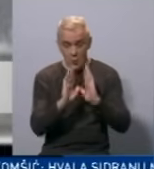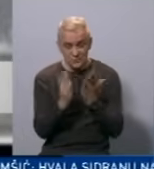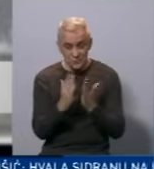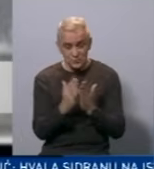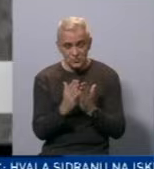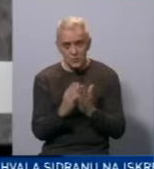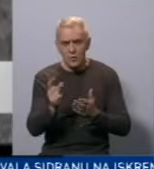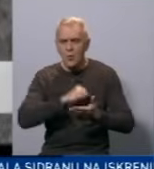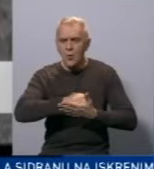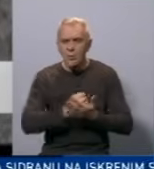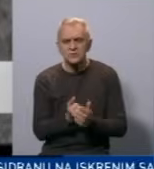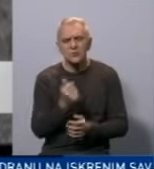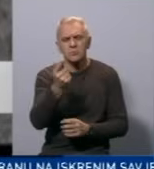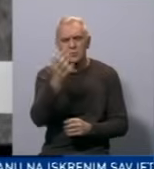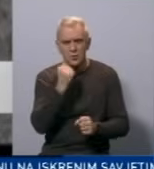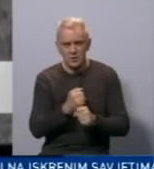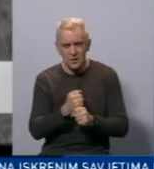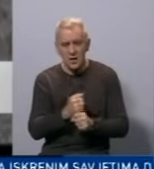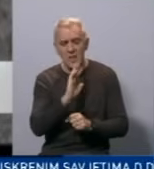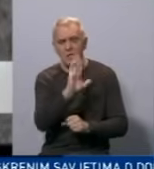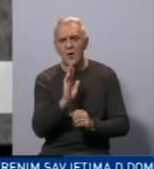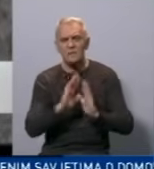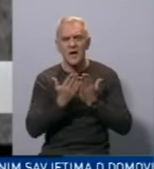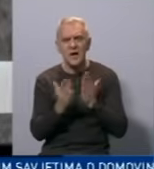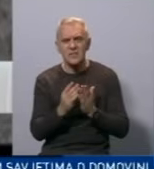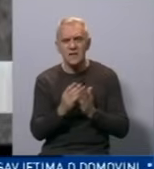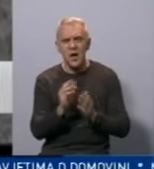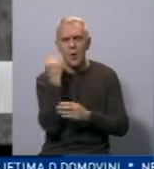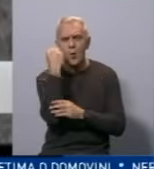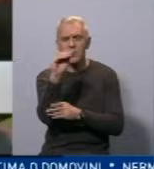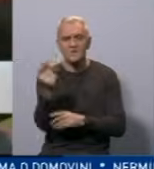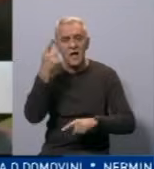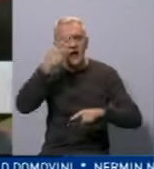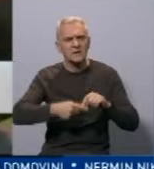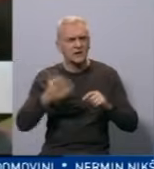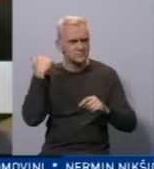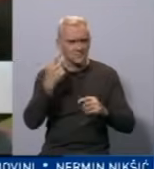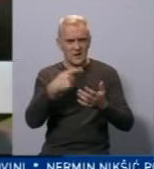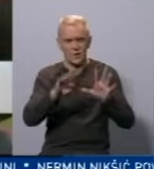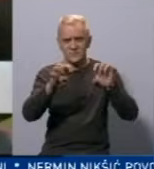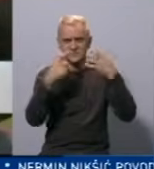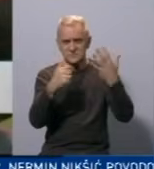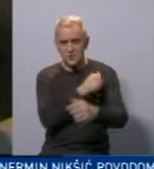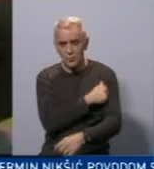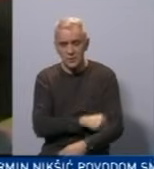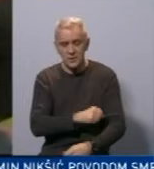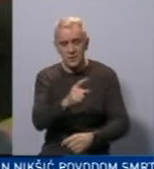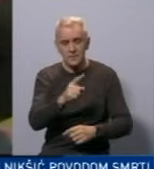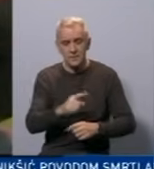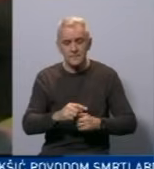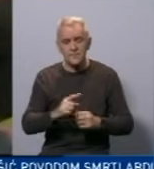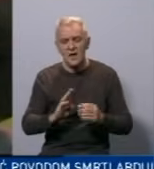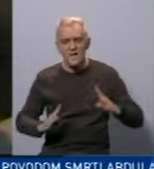opus obilježila su brojna djela. Njegova knjiga Kost i meso, objavljena krajem 70. godina prošlog vijeka, spada među same